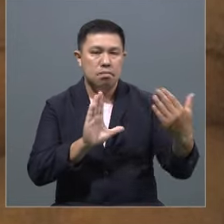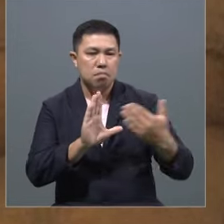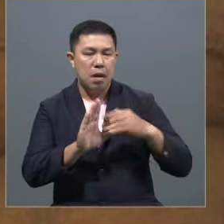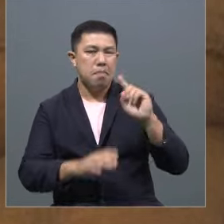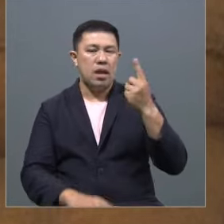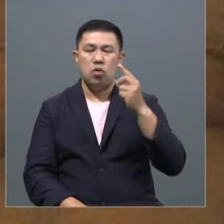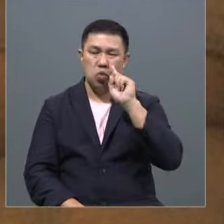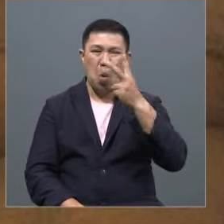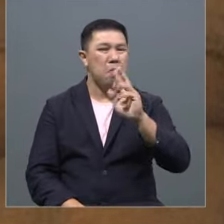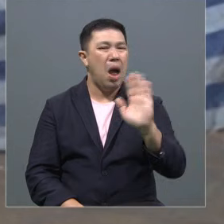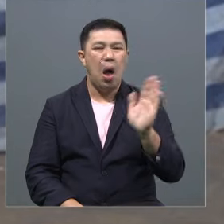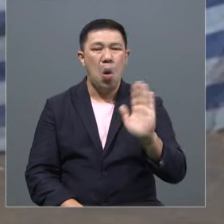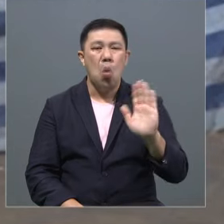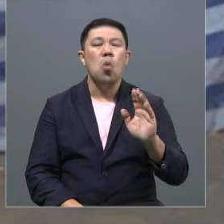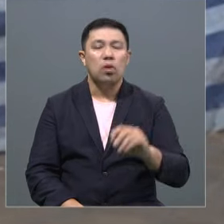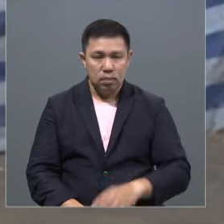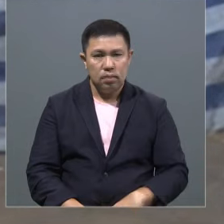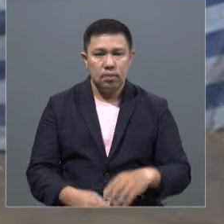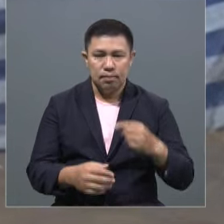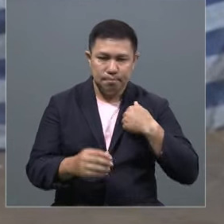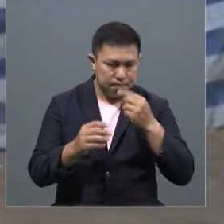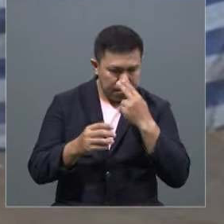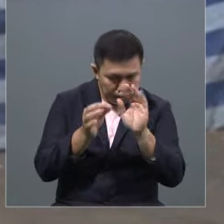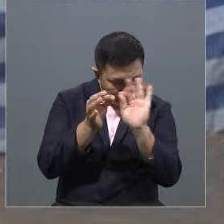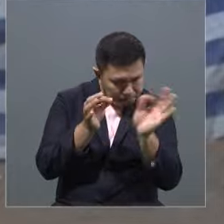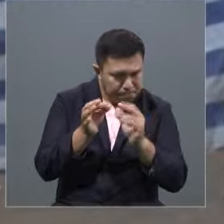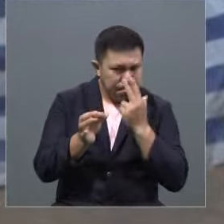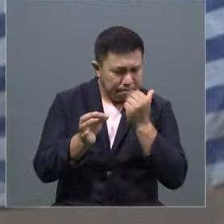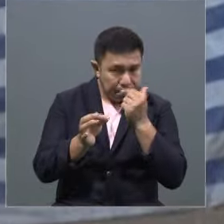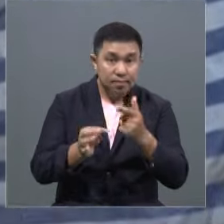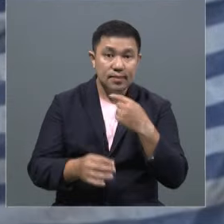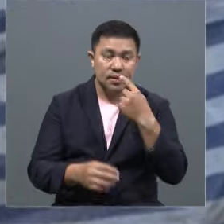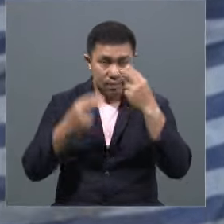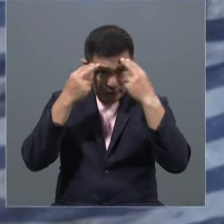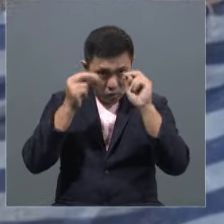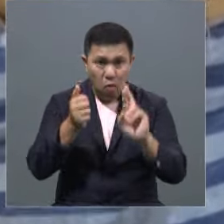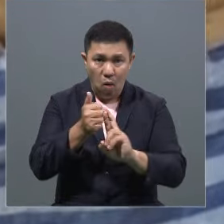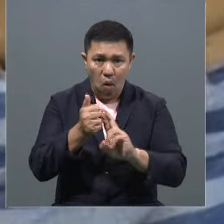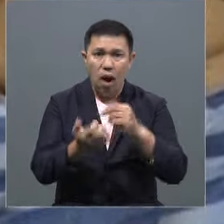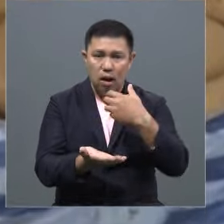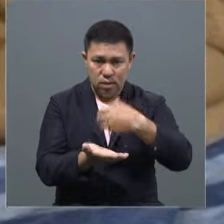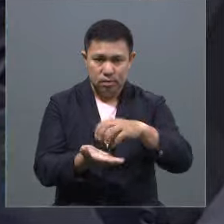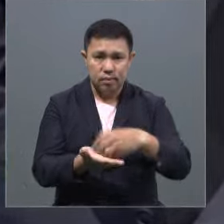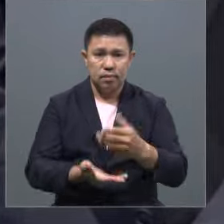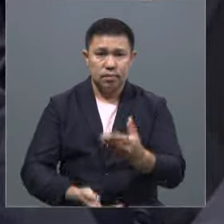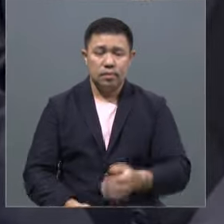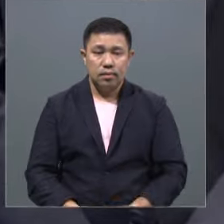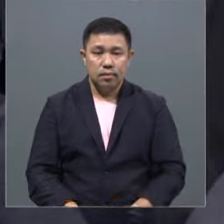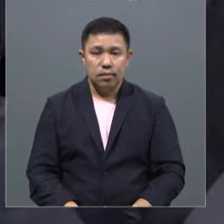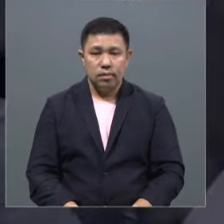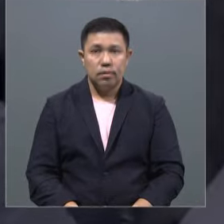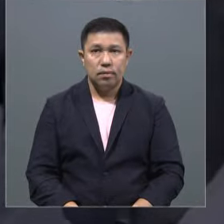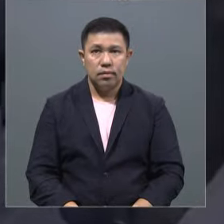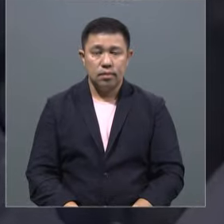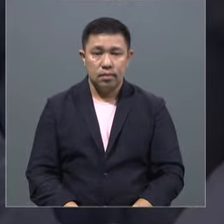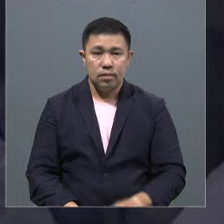ทั้งหมดซึ่งตรงนี้เดี๋ยวจะต้องไปดูในรายละเอียดให้รัดกุมชัดเจนอีกครั้งหนึ่งลองฟังเสียงรองนายกดูครับในเมื่อมีความคัง